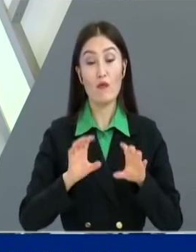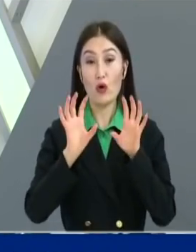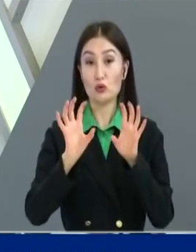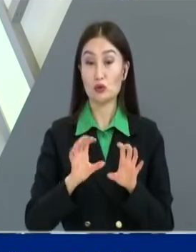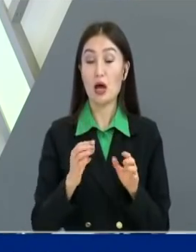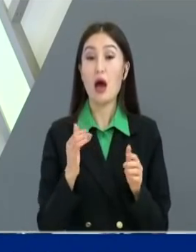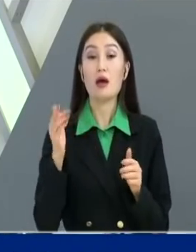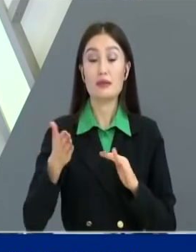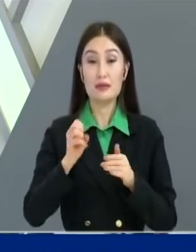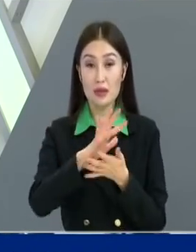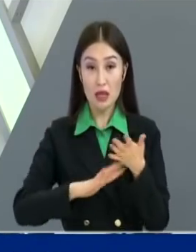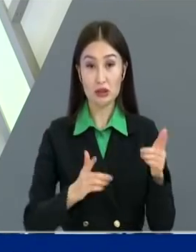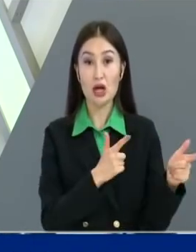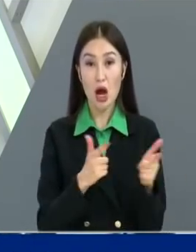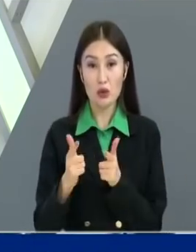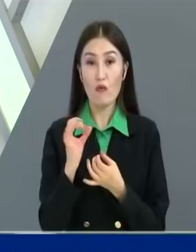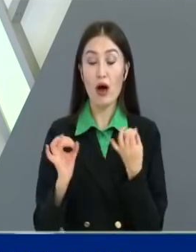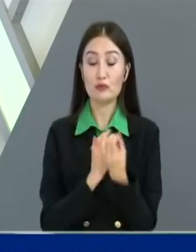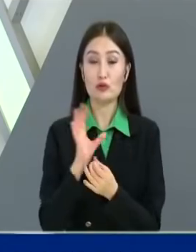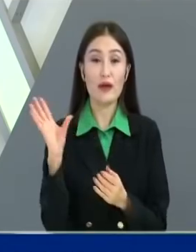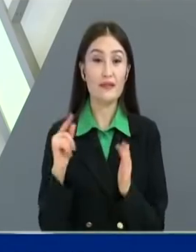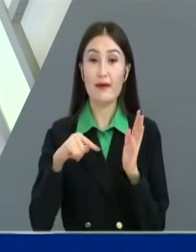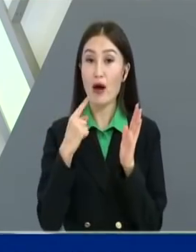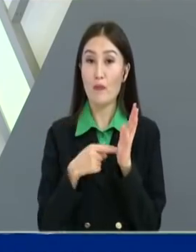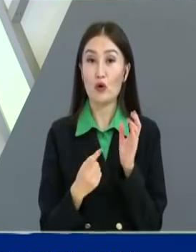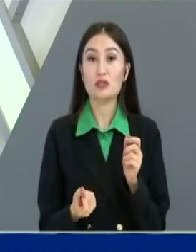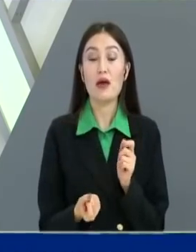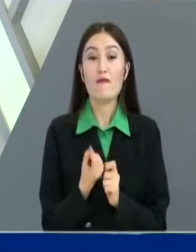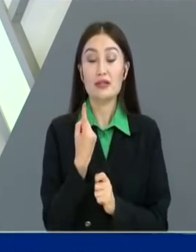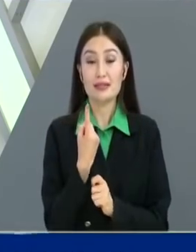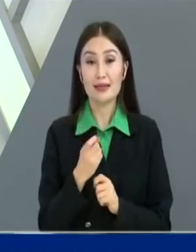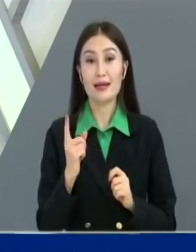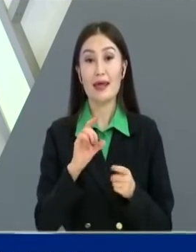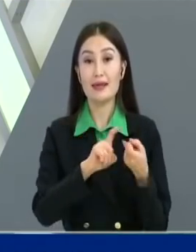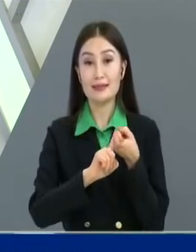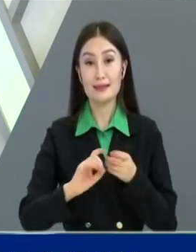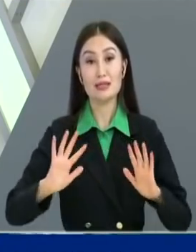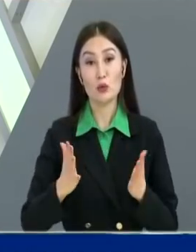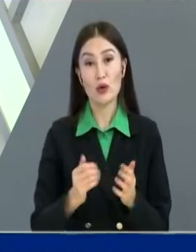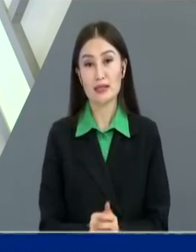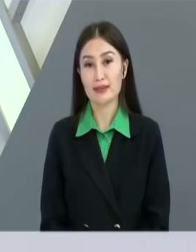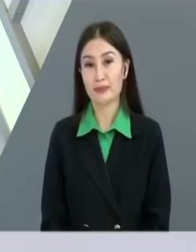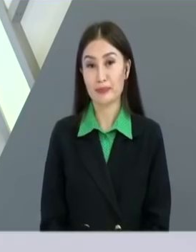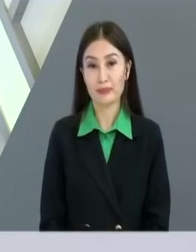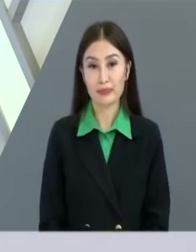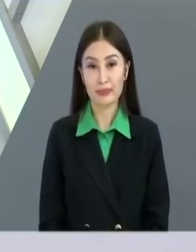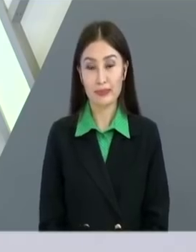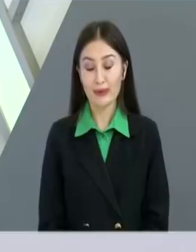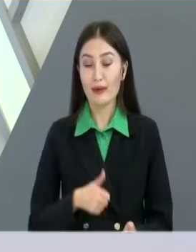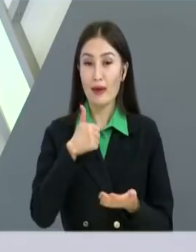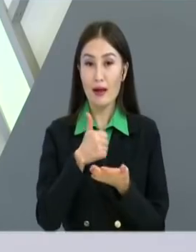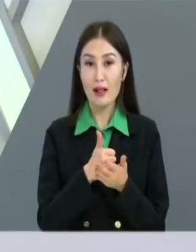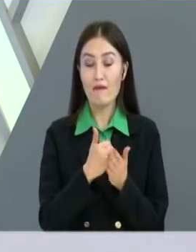готов обсудить все остальные вопросы, которые возникли из-за сложившейся ситуации.